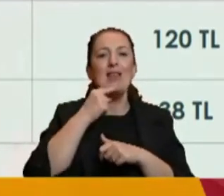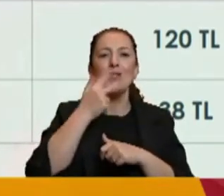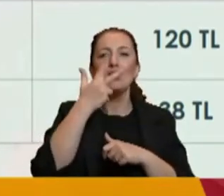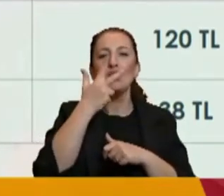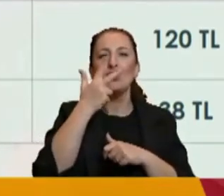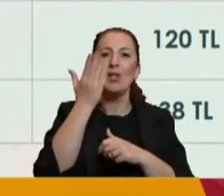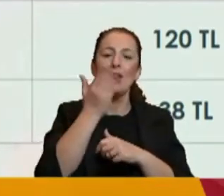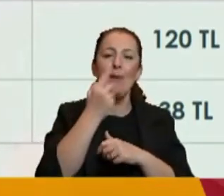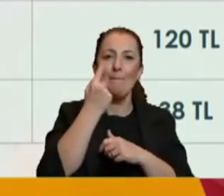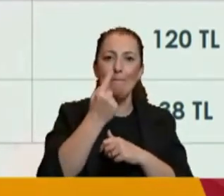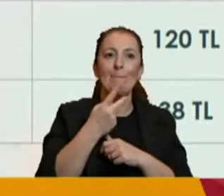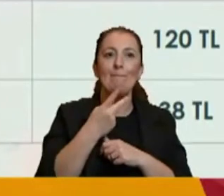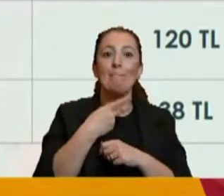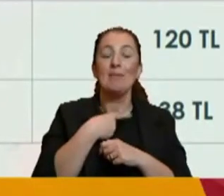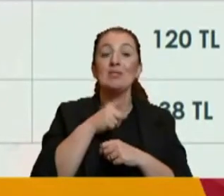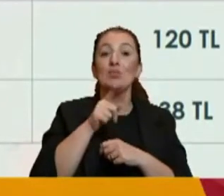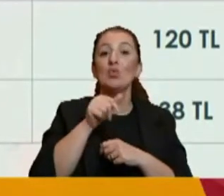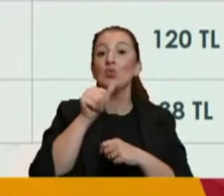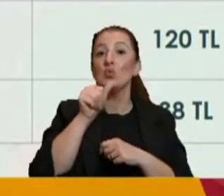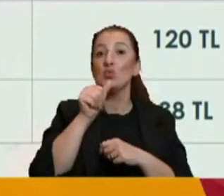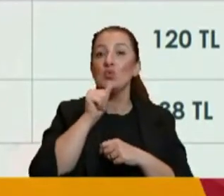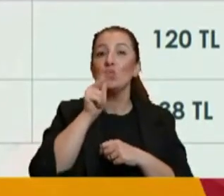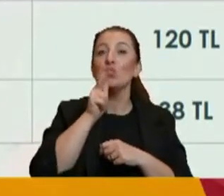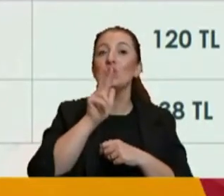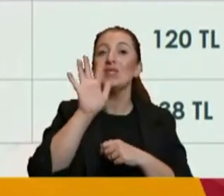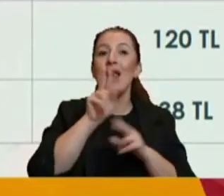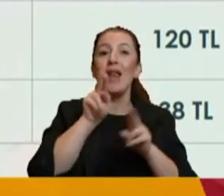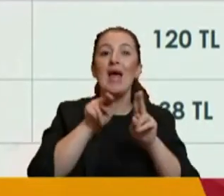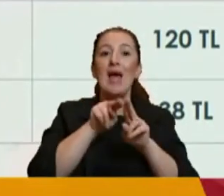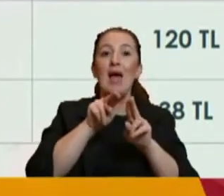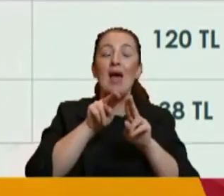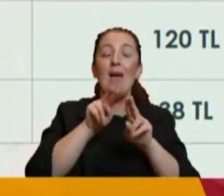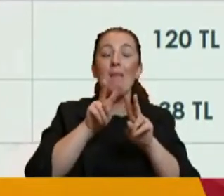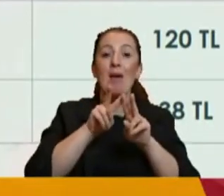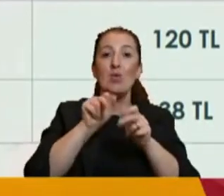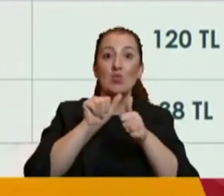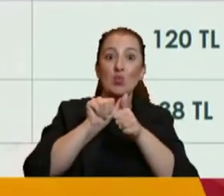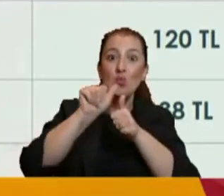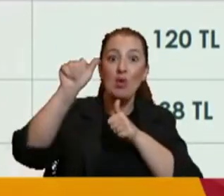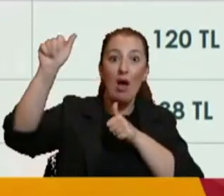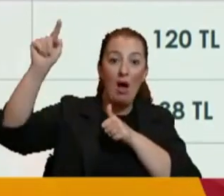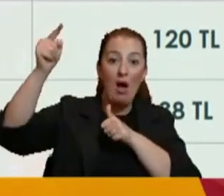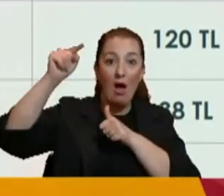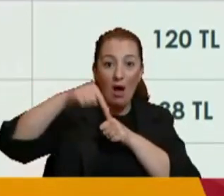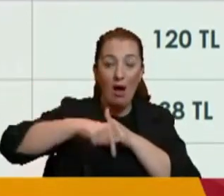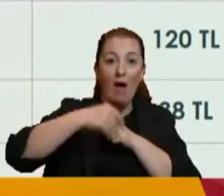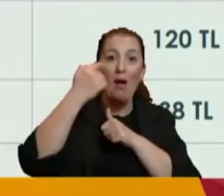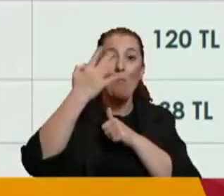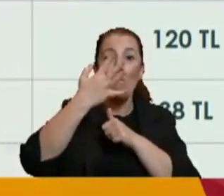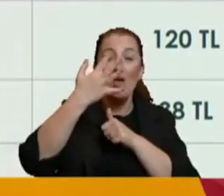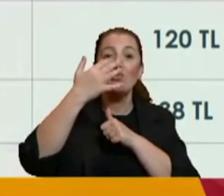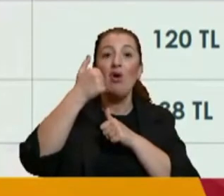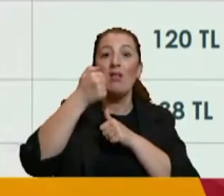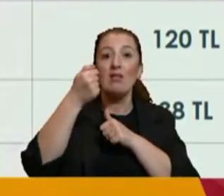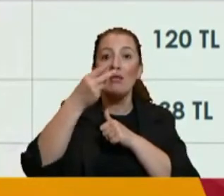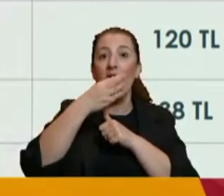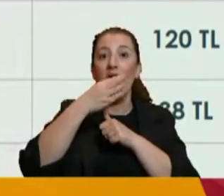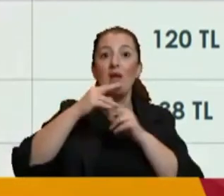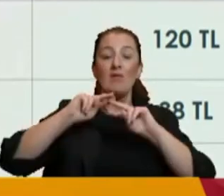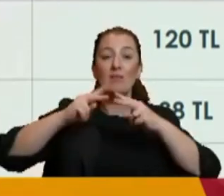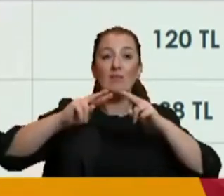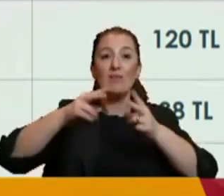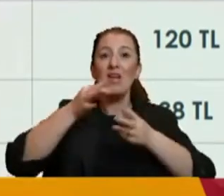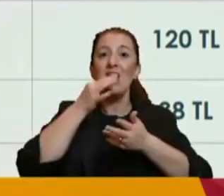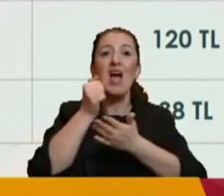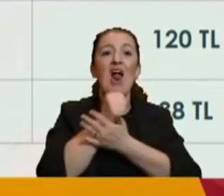12 biz bu suyu 350 kilometreden getiriyoruz 5-6 tane tarifi yapıyoruz kimyasal madde